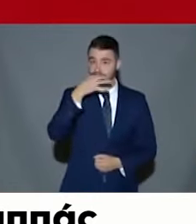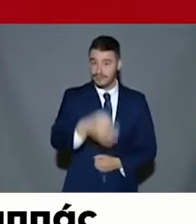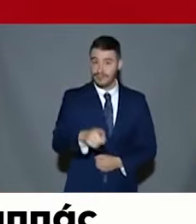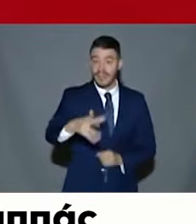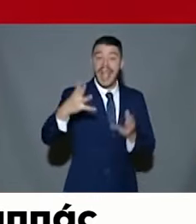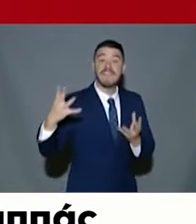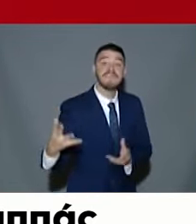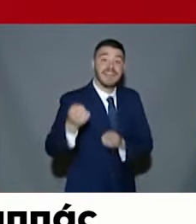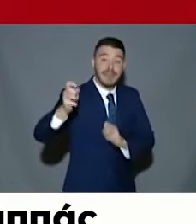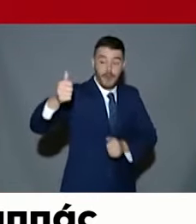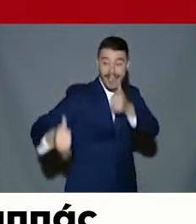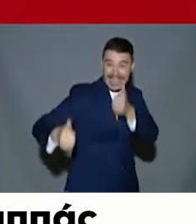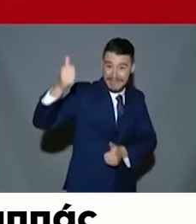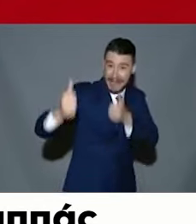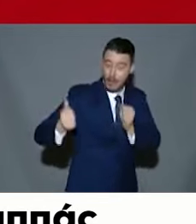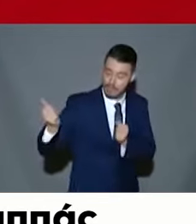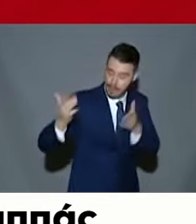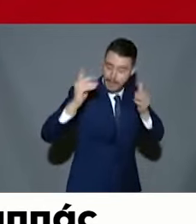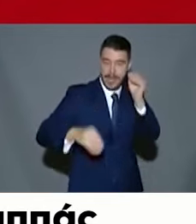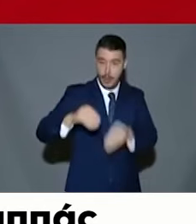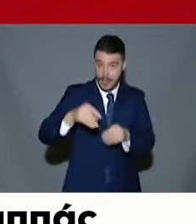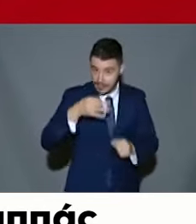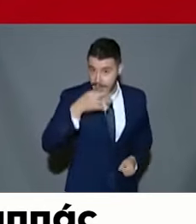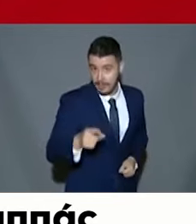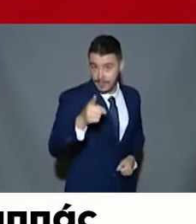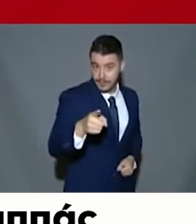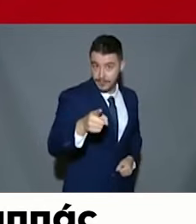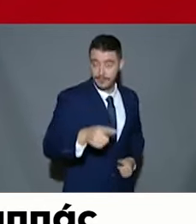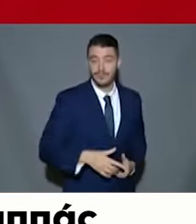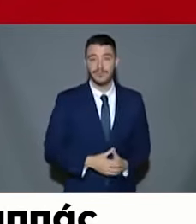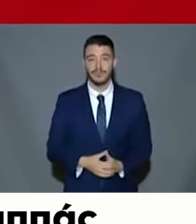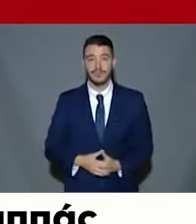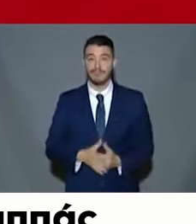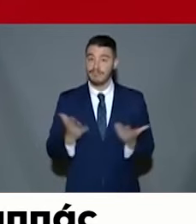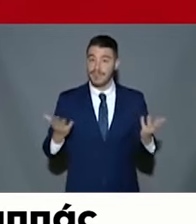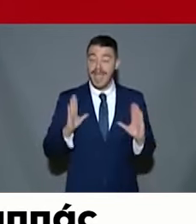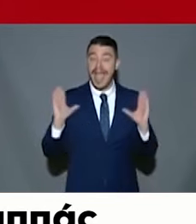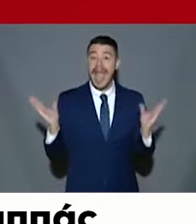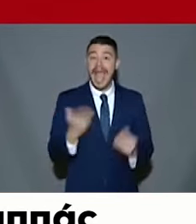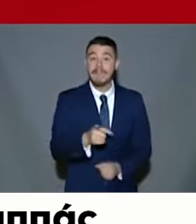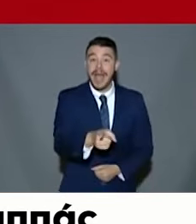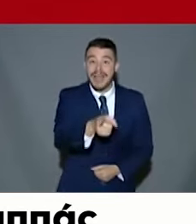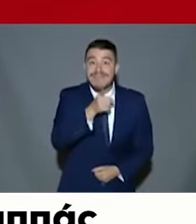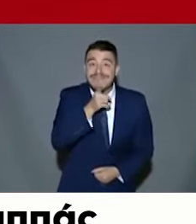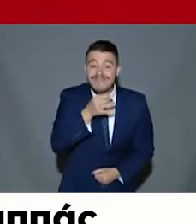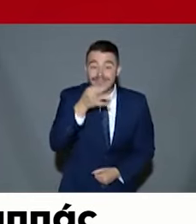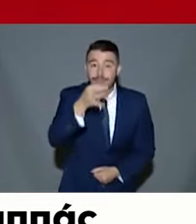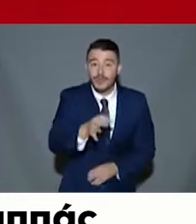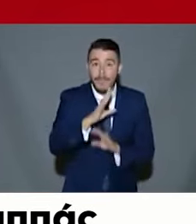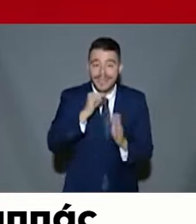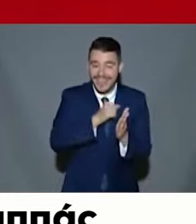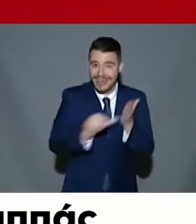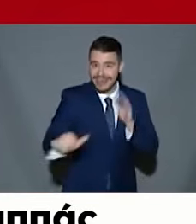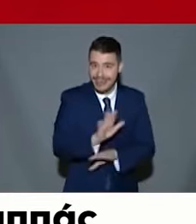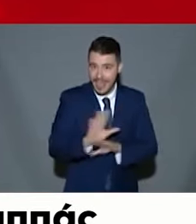κλίμα και αν συνεχιστεί αυτό θα πάμε σε καταστροφή στις ευρωεκλογές και ενδεχομένως και σε διάλυση του ΣΥΡΙΖΑ. Συμφωνούν όλοι στις διαπιστώσεις.